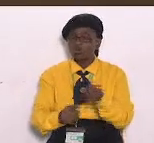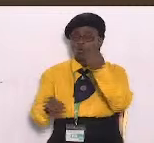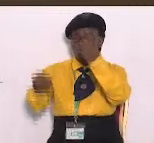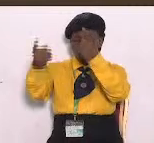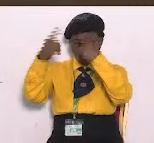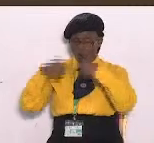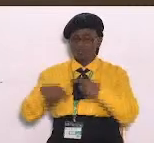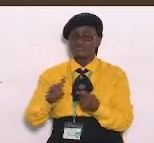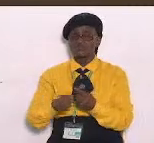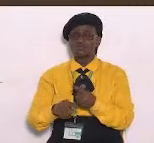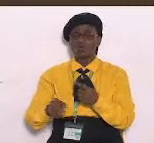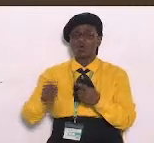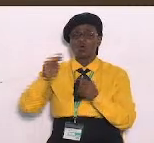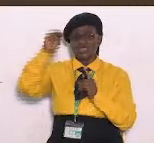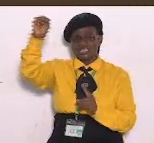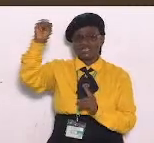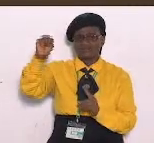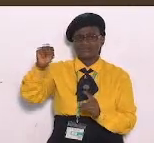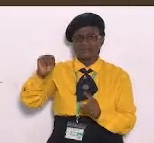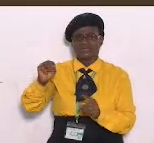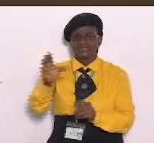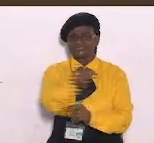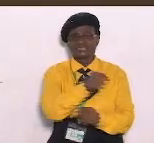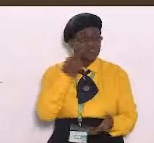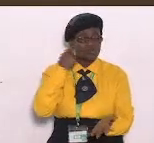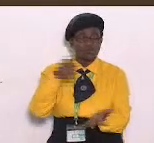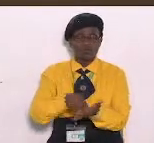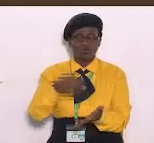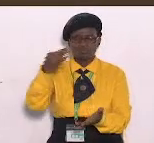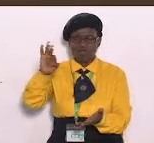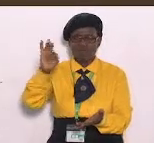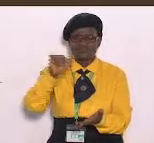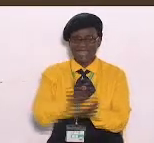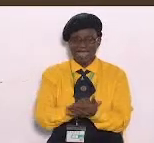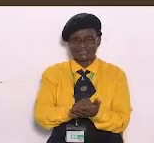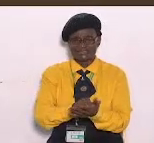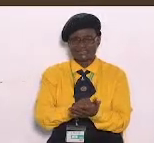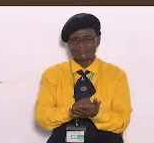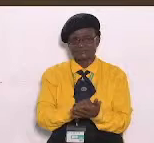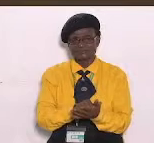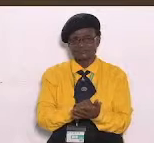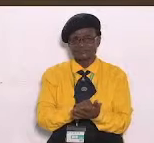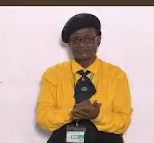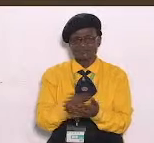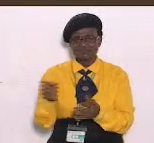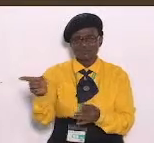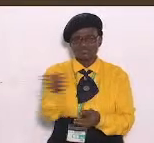réelle procher prends note de